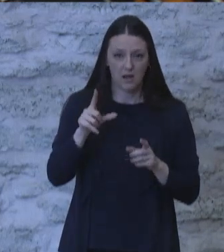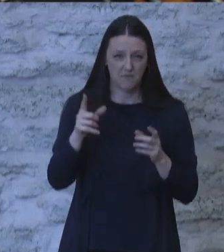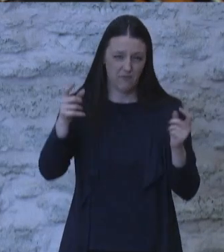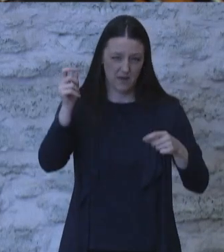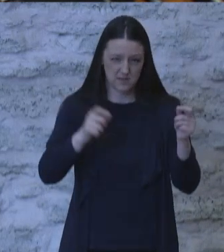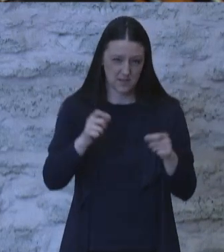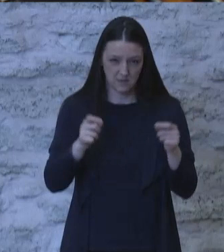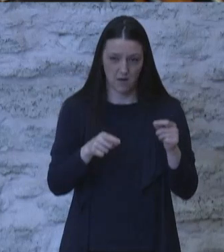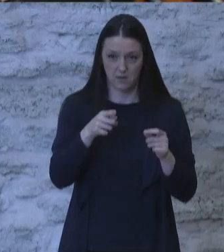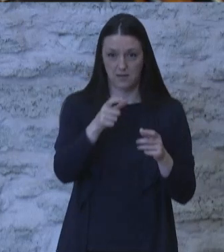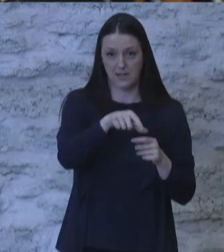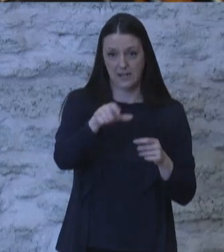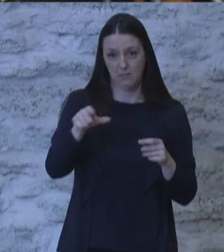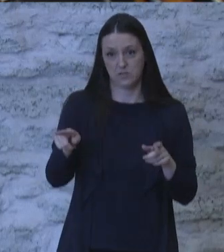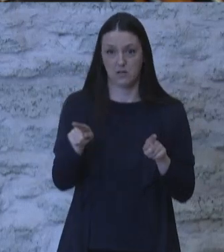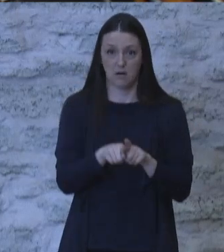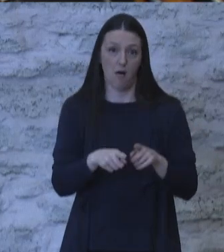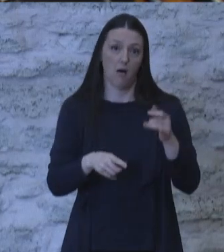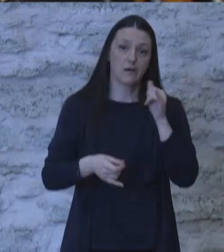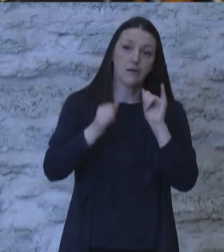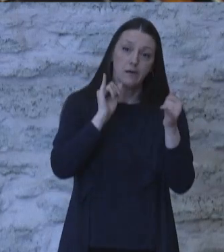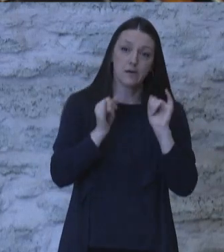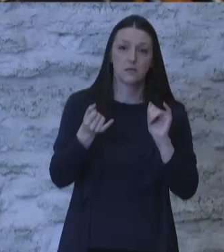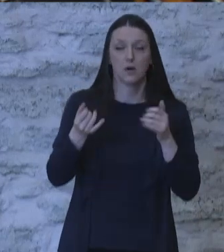jõid ja suhtlesid.